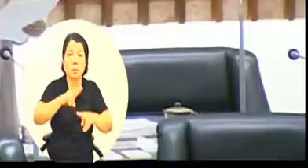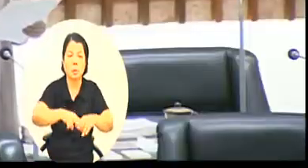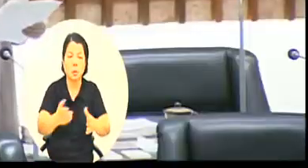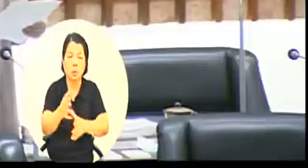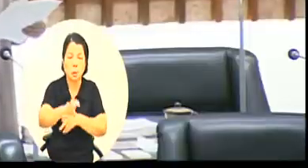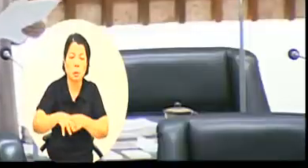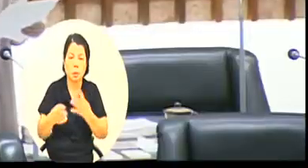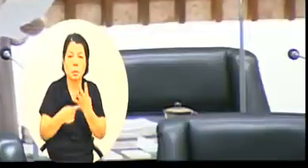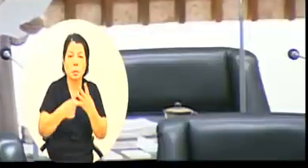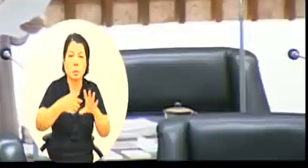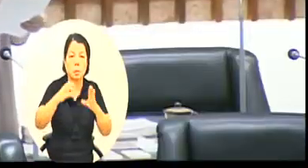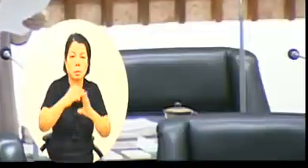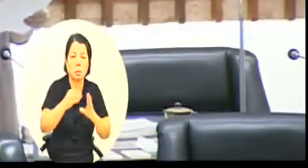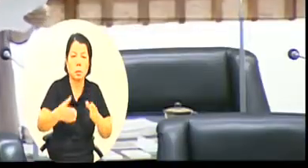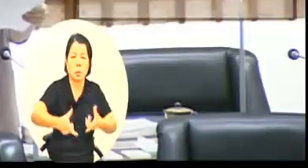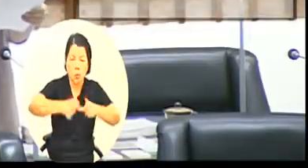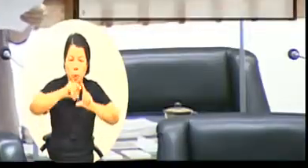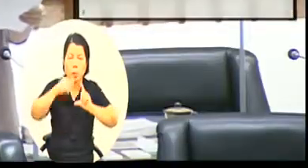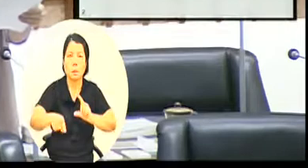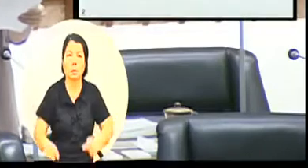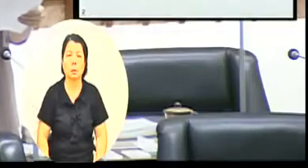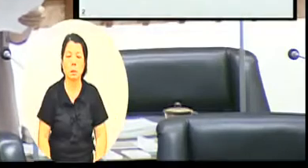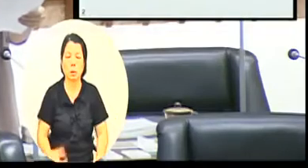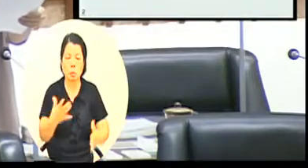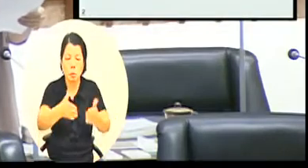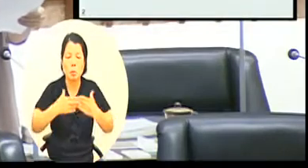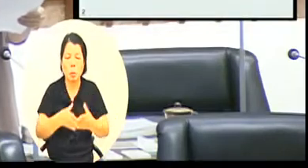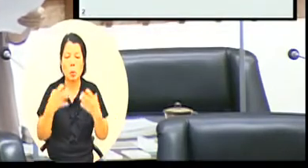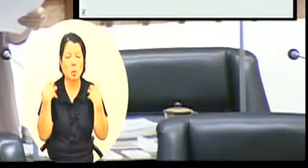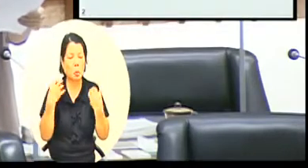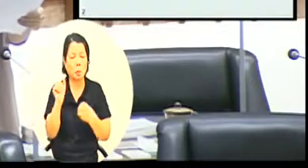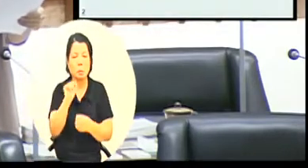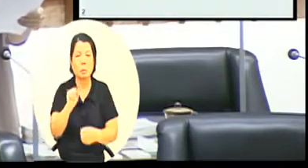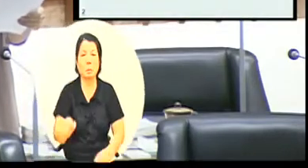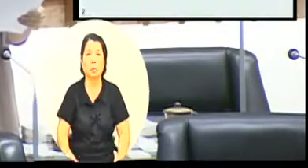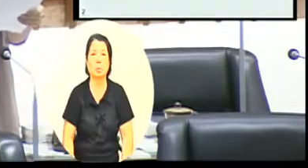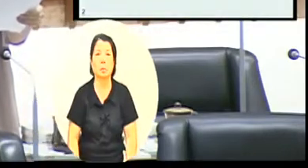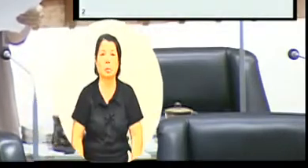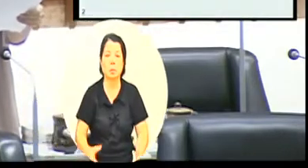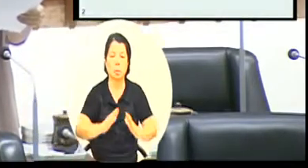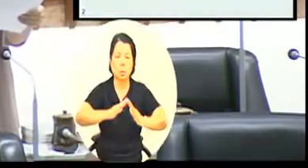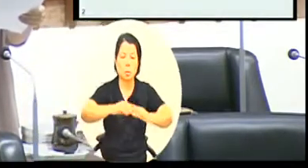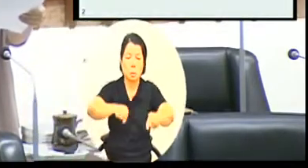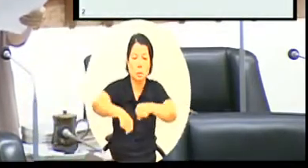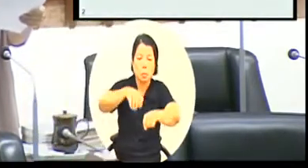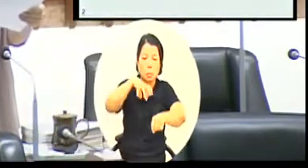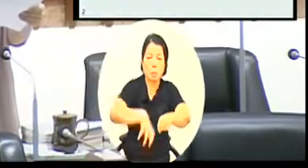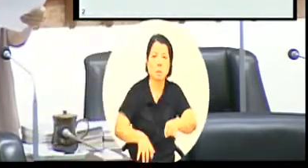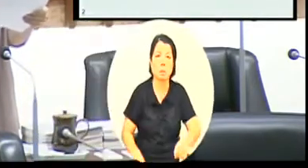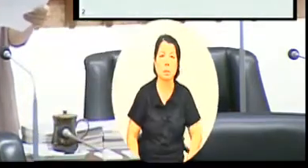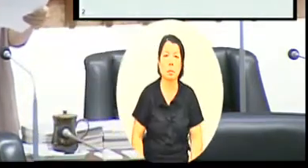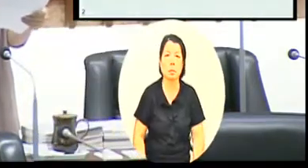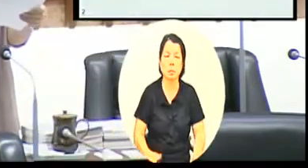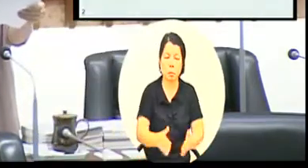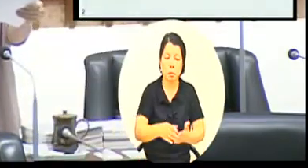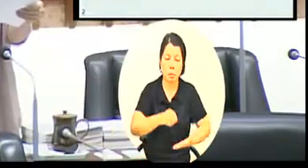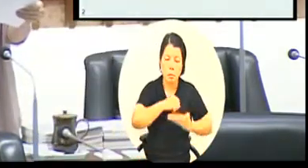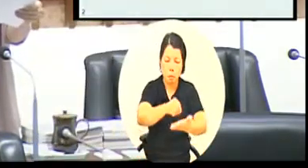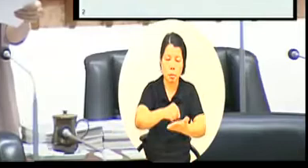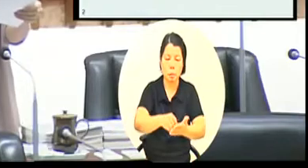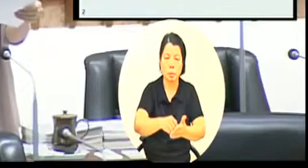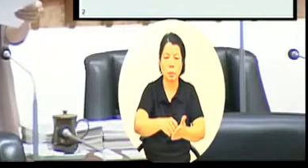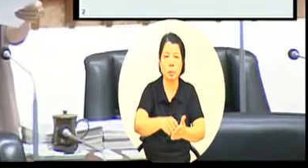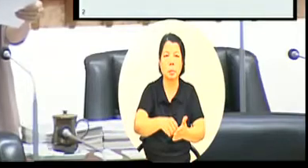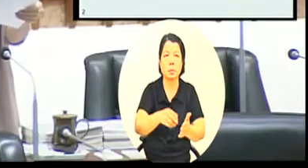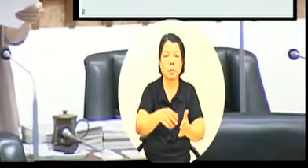局是已经答复说这个部分他们管不到哦，所以说在都市计划里面呢，我先提出一些例子哦，